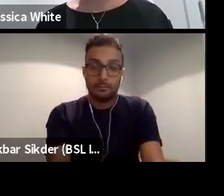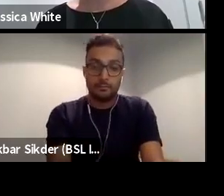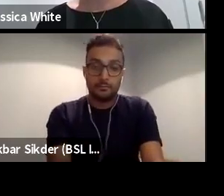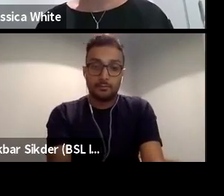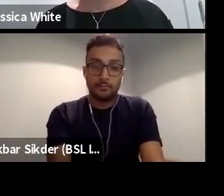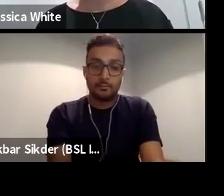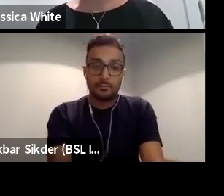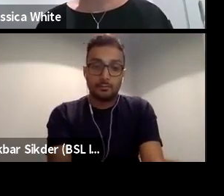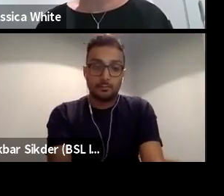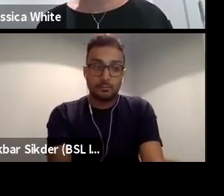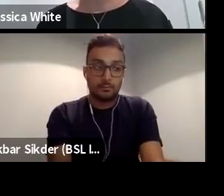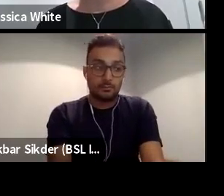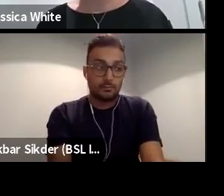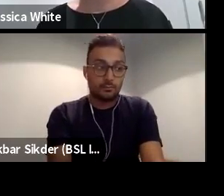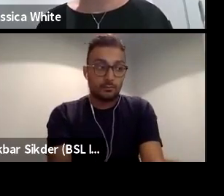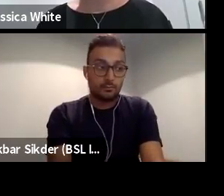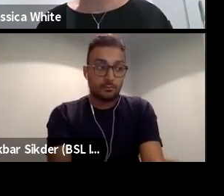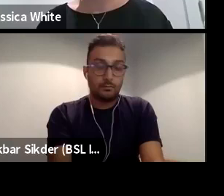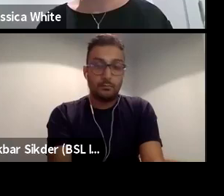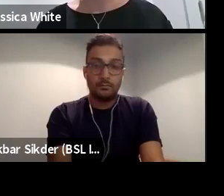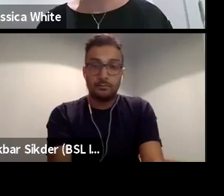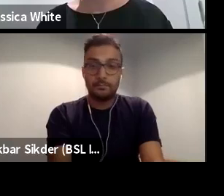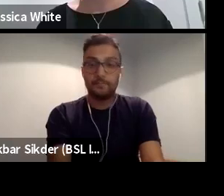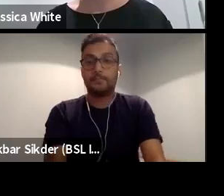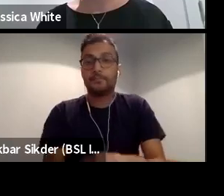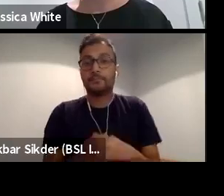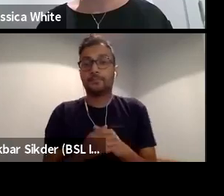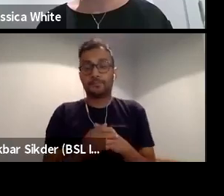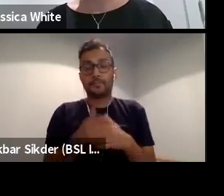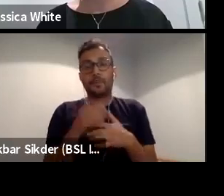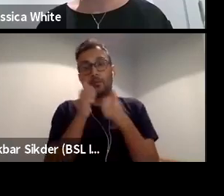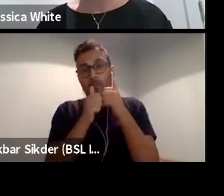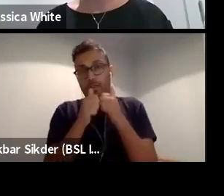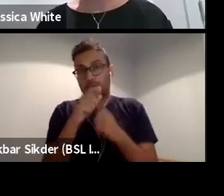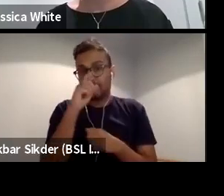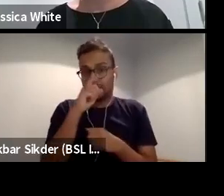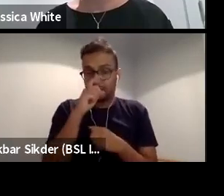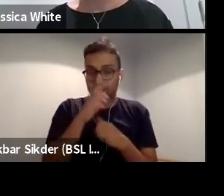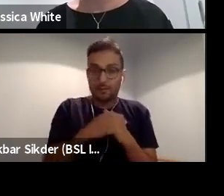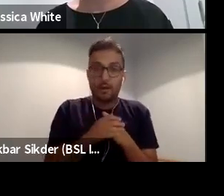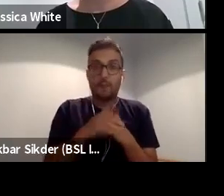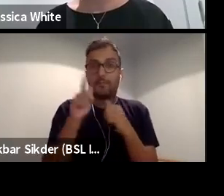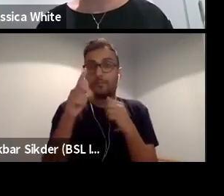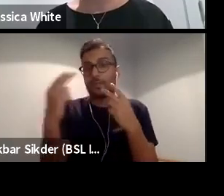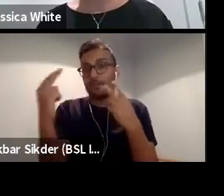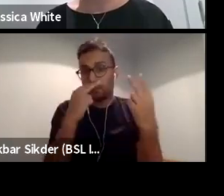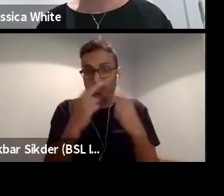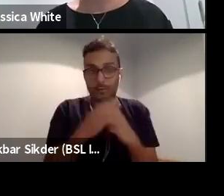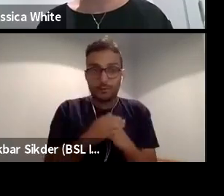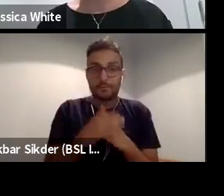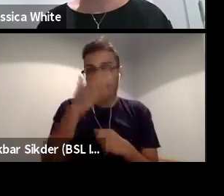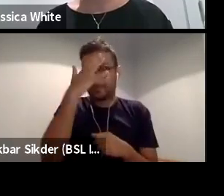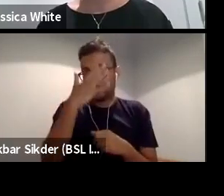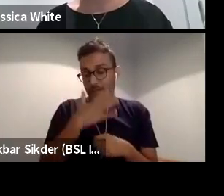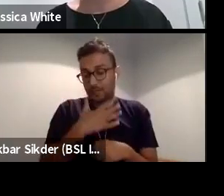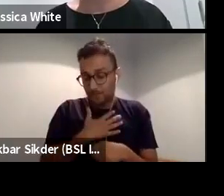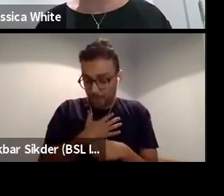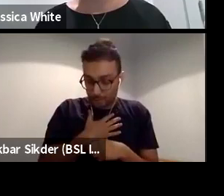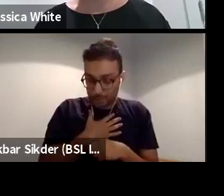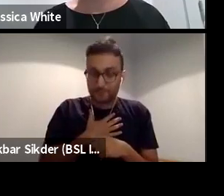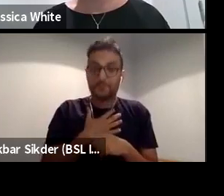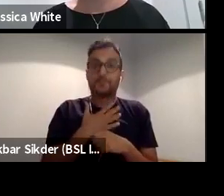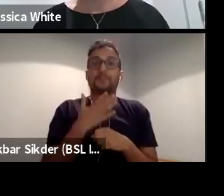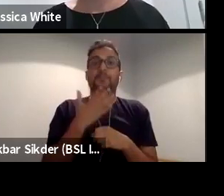العظيم. My dear respected brothers and sisters and viewers, Assalamu alaikum, the greetings of love and